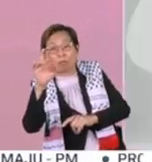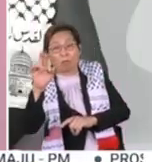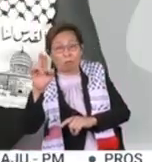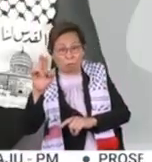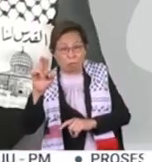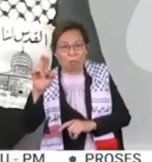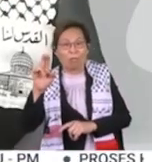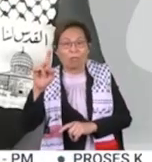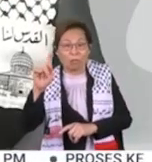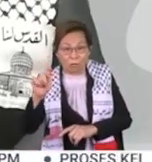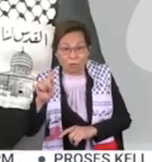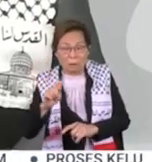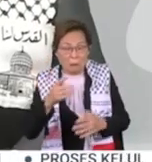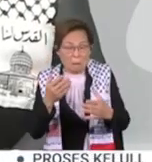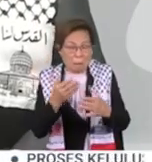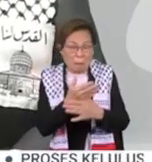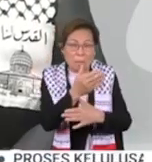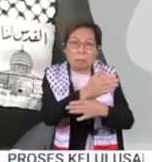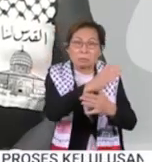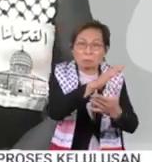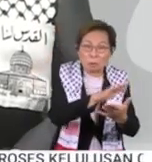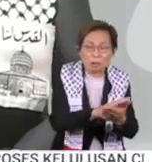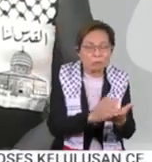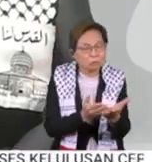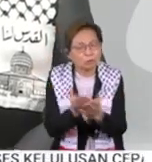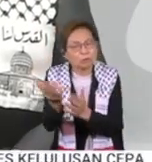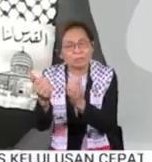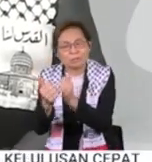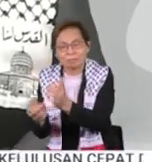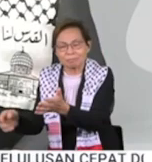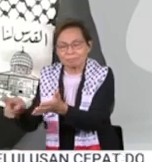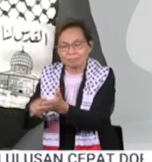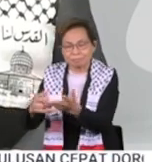Terus dengan laporannya. Silakan Suaran.